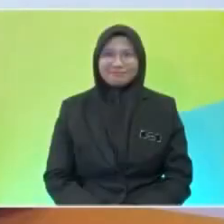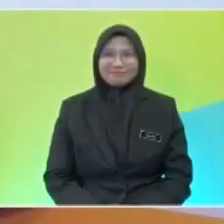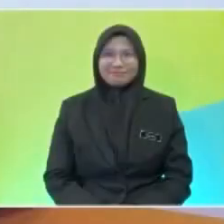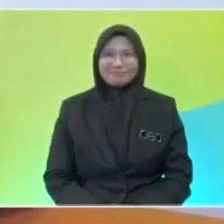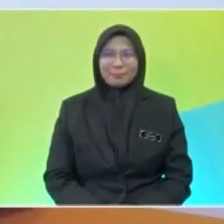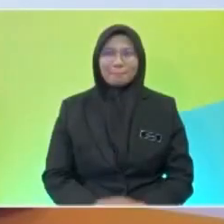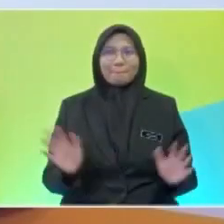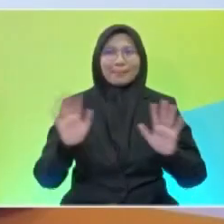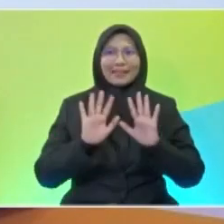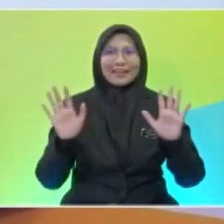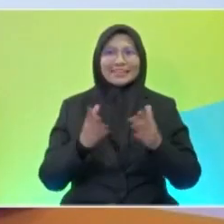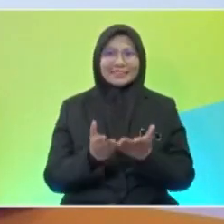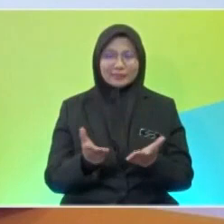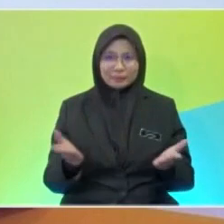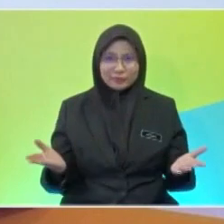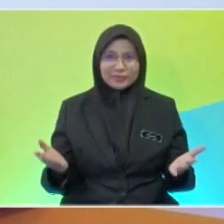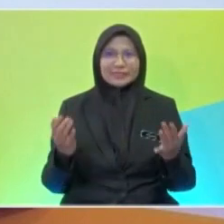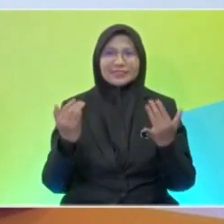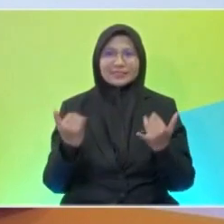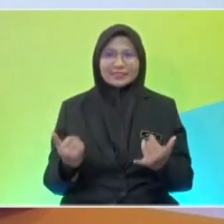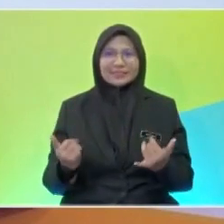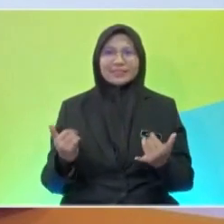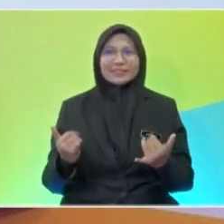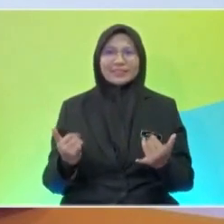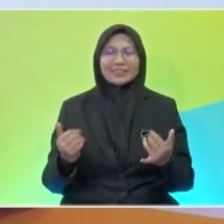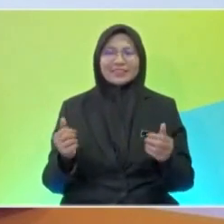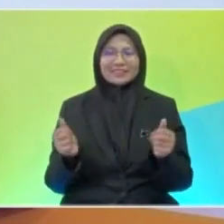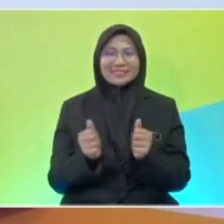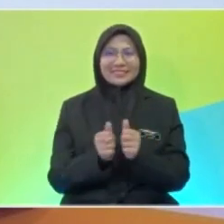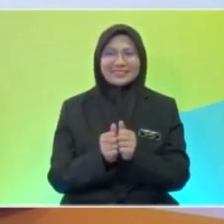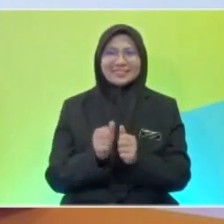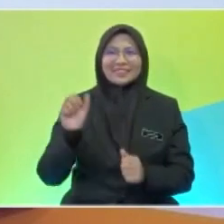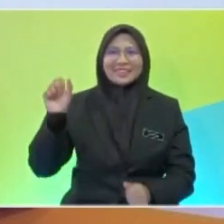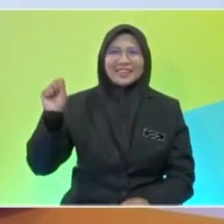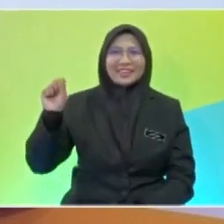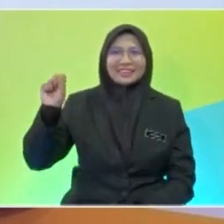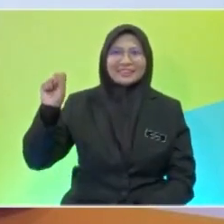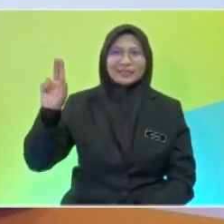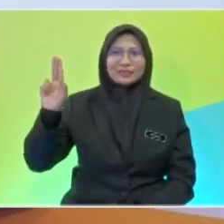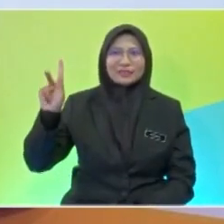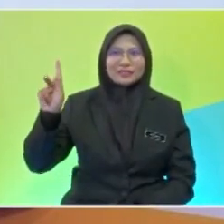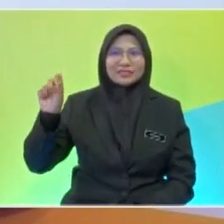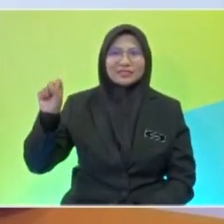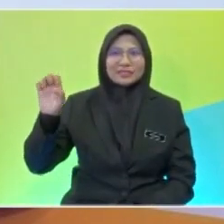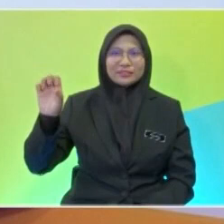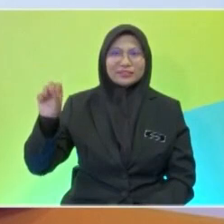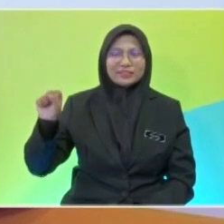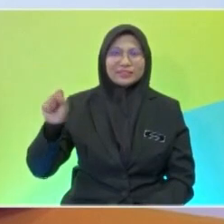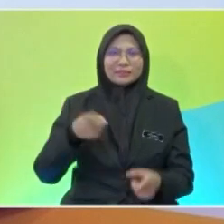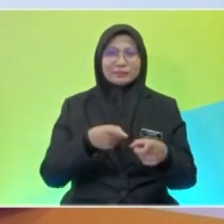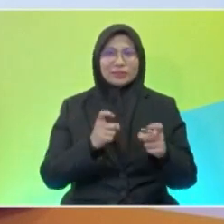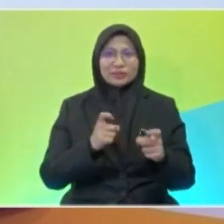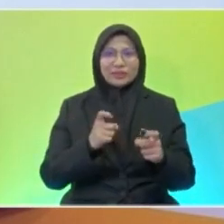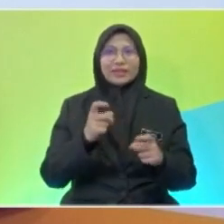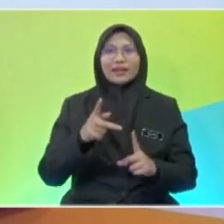Hai semua anda sekarang sedang menonton sukses SPF 2022 pecutan dididik Tiwi cpm melancarkan Ikhlas untuk